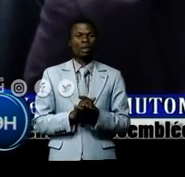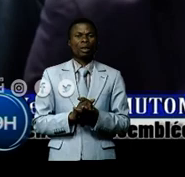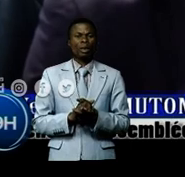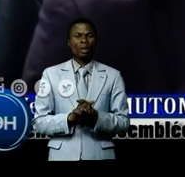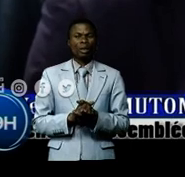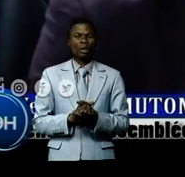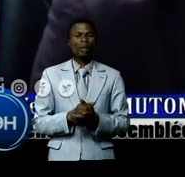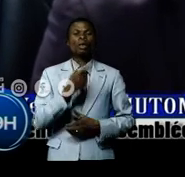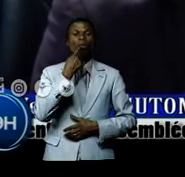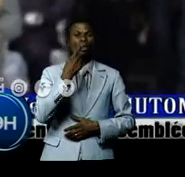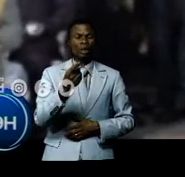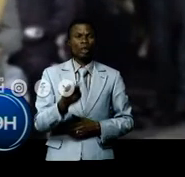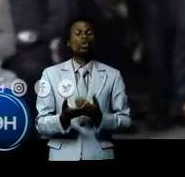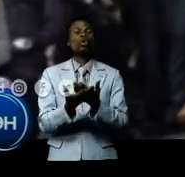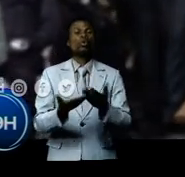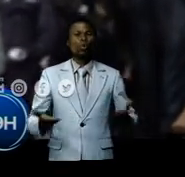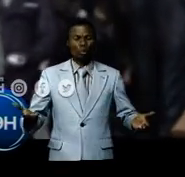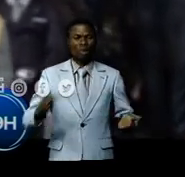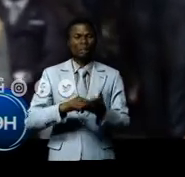Qui disent oui,